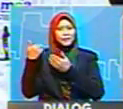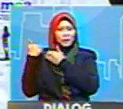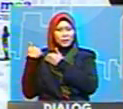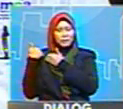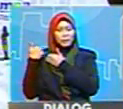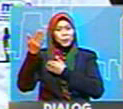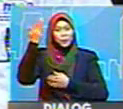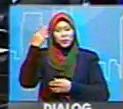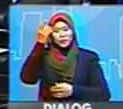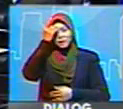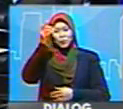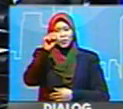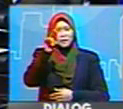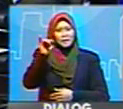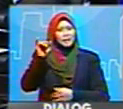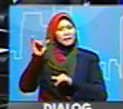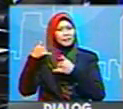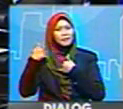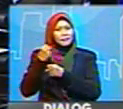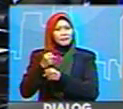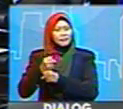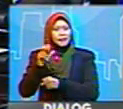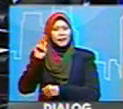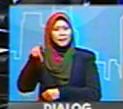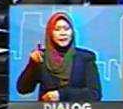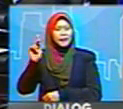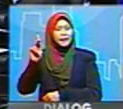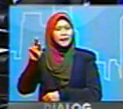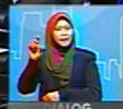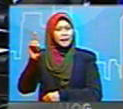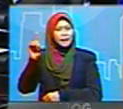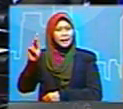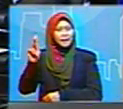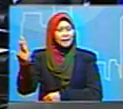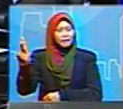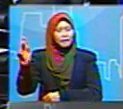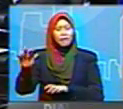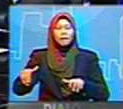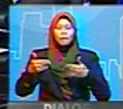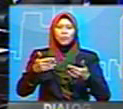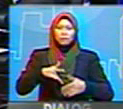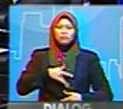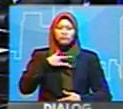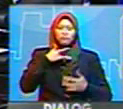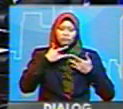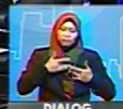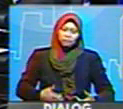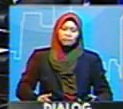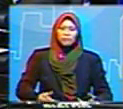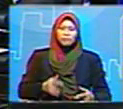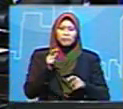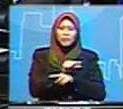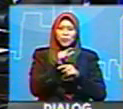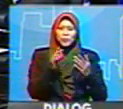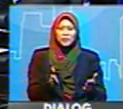pernah menduduki kerusi di kpdnkk dari sudut suara pengguna di mana kekecewaan kalau dapat diterjemahkan oleh